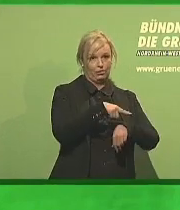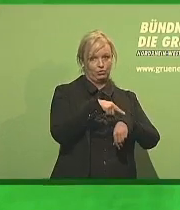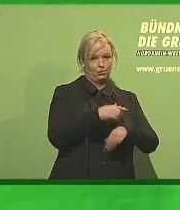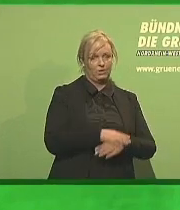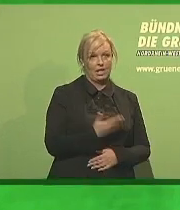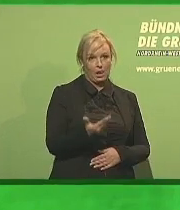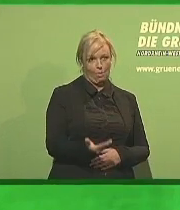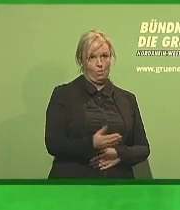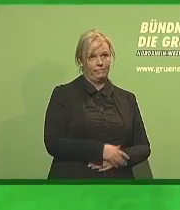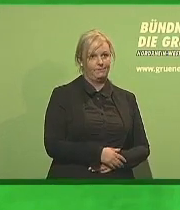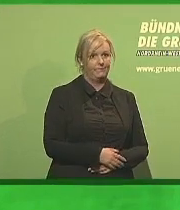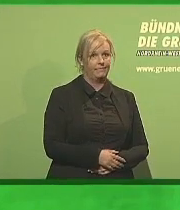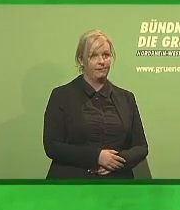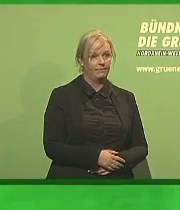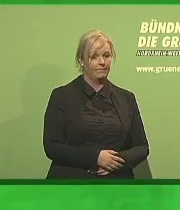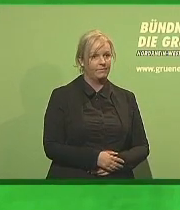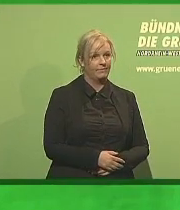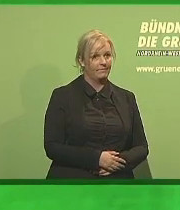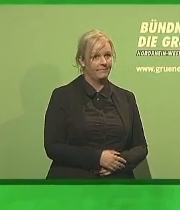Freunde,